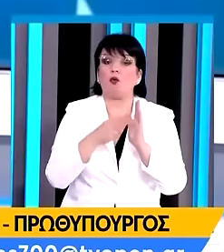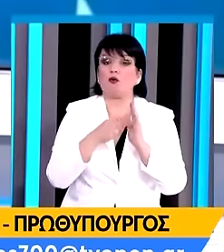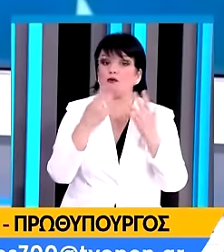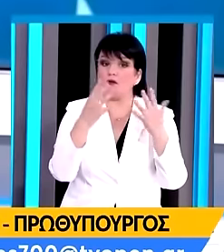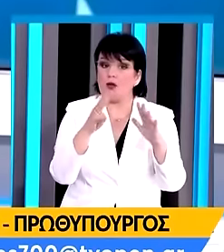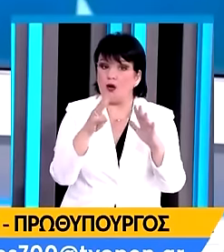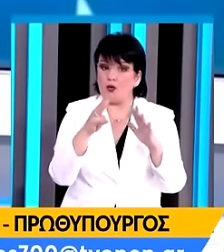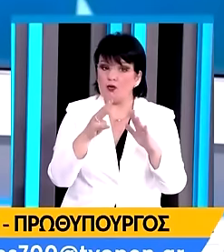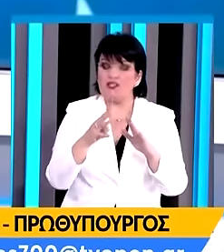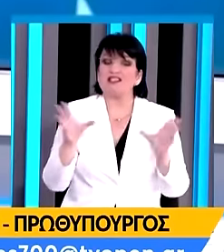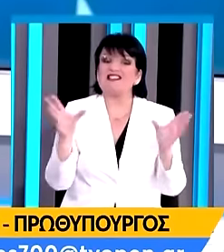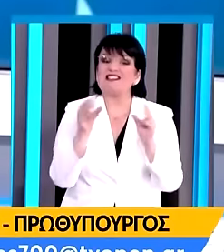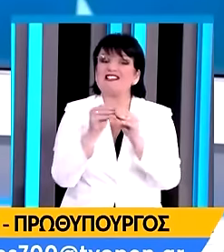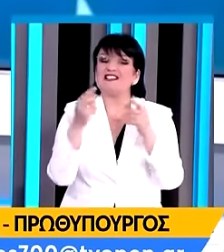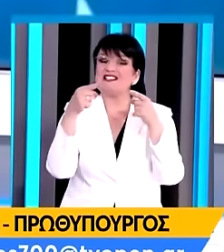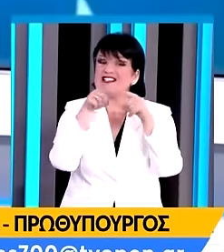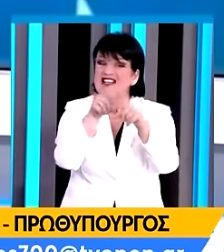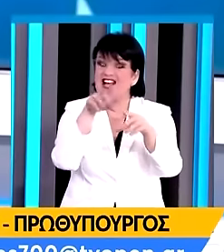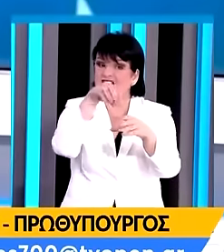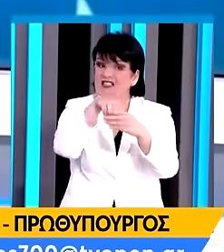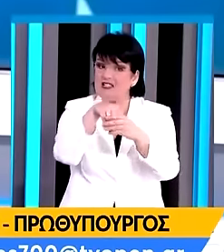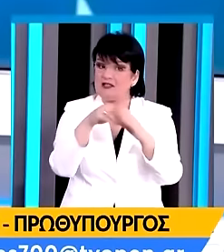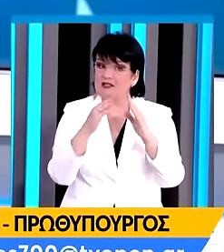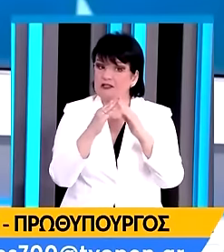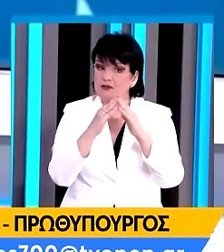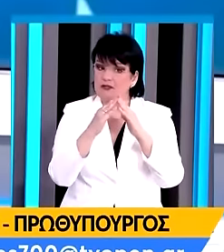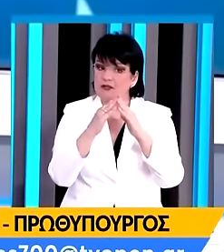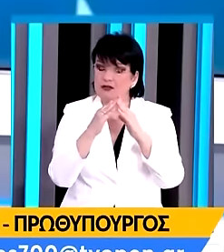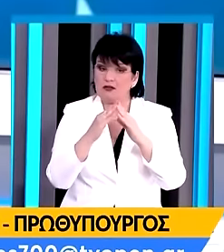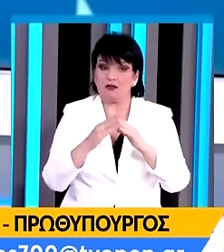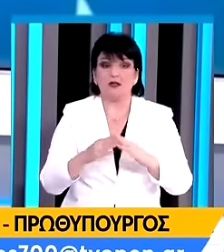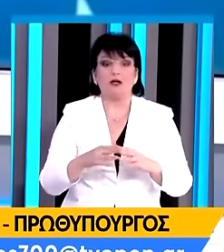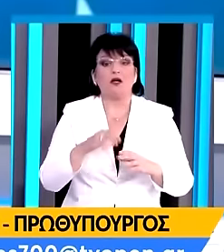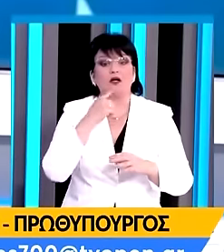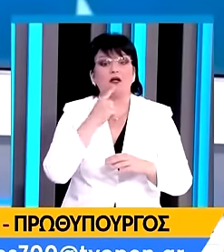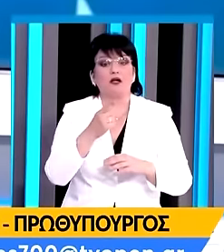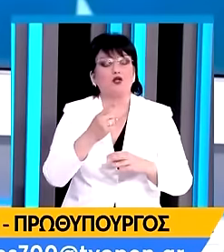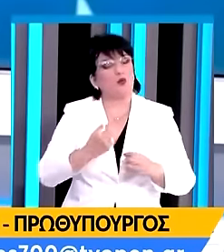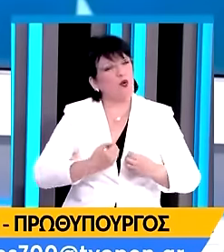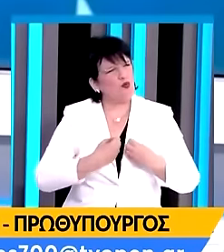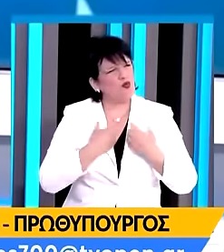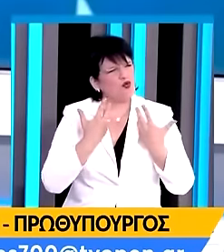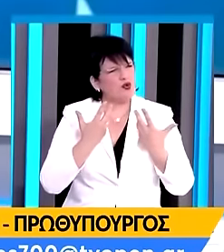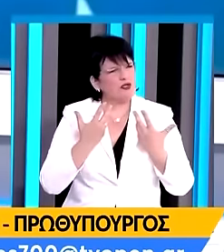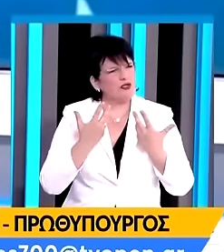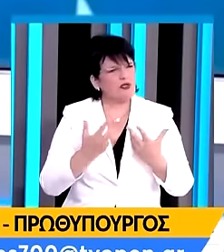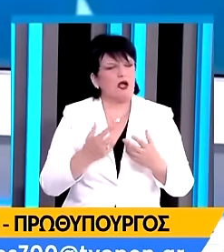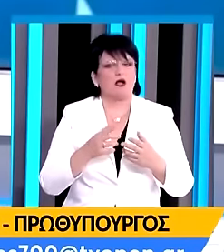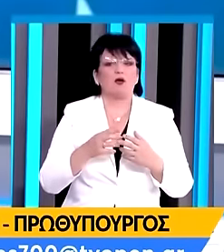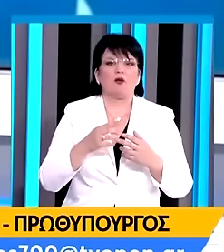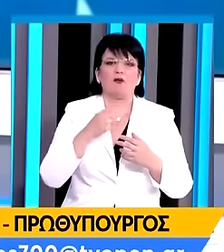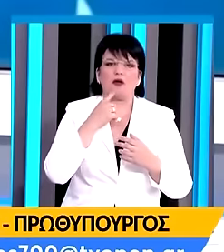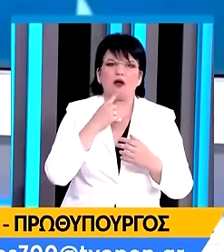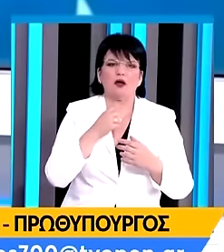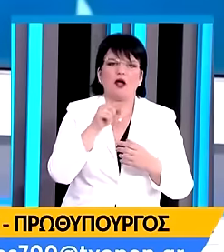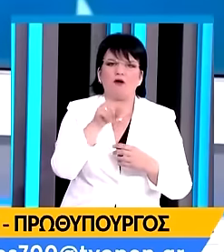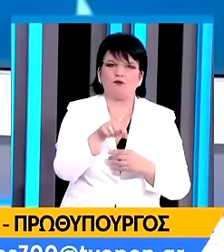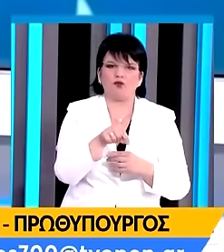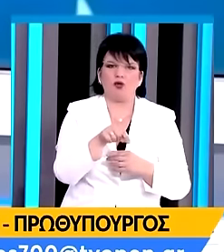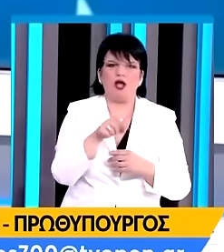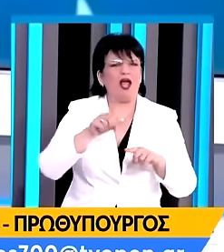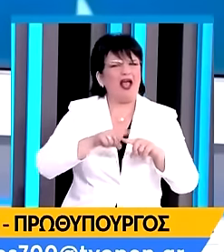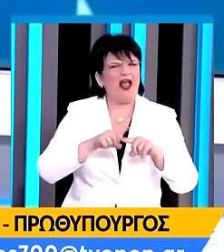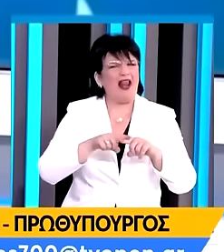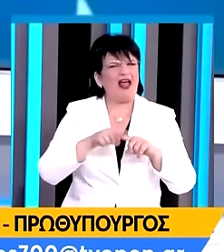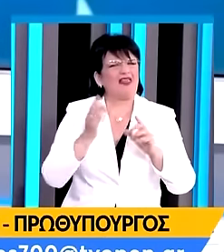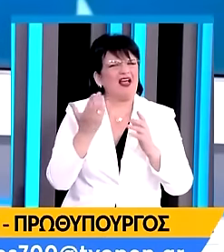περίπτωση συγκατοίκησης το πήγαμε στα 2.000 ευρώ. Να το πω και όπως το αισθάνομαι. Εμείς στο εξωτερικό, όταν σπουδάζαμε, πάντα συγκατοικούσαμε. Στην Ελλάδα